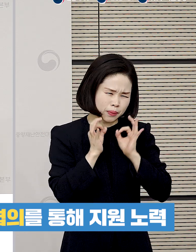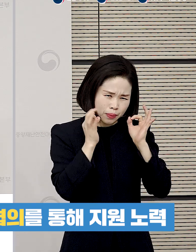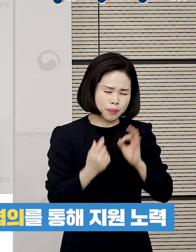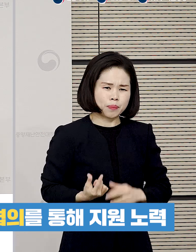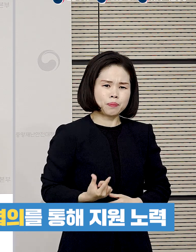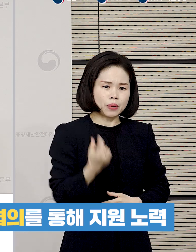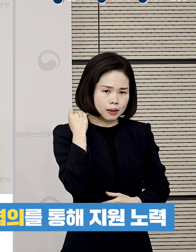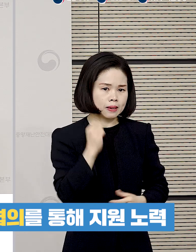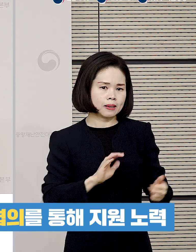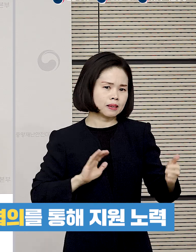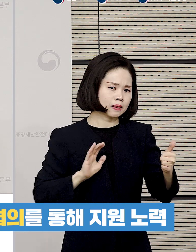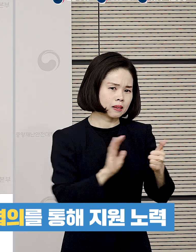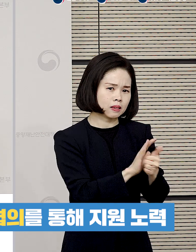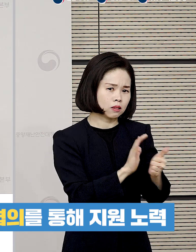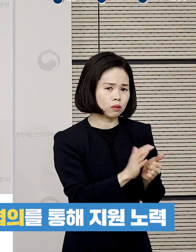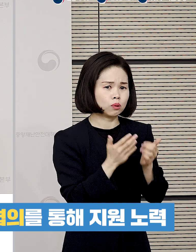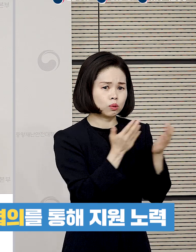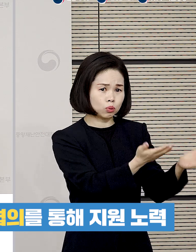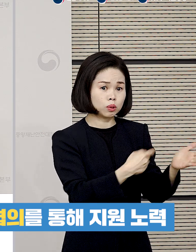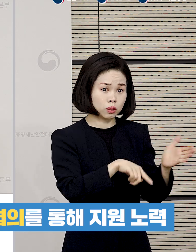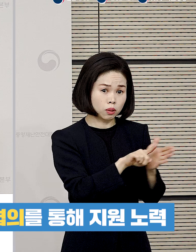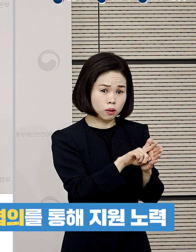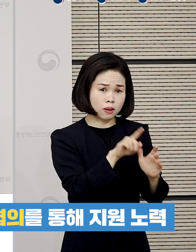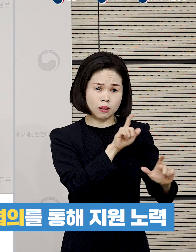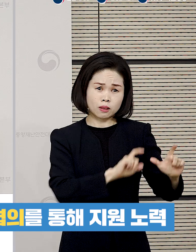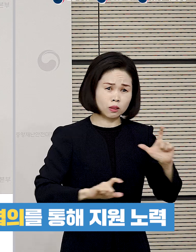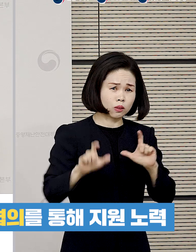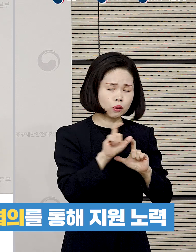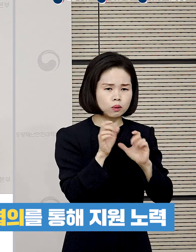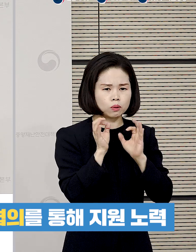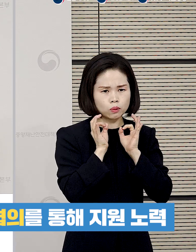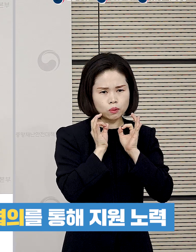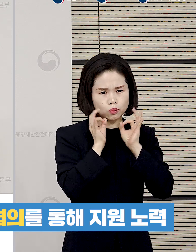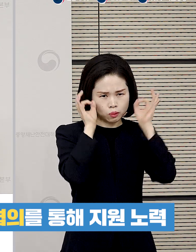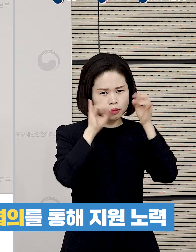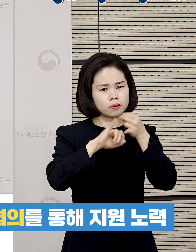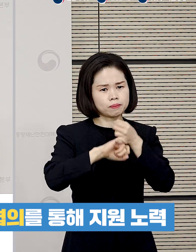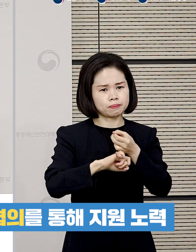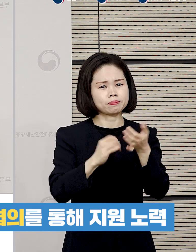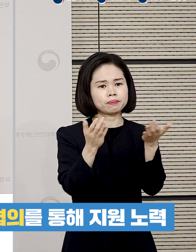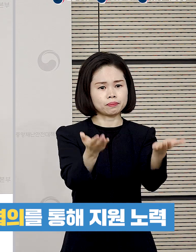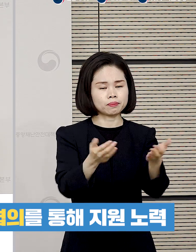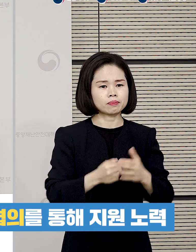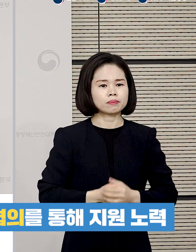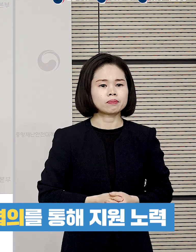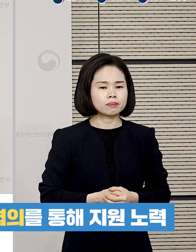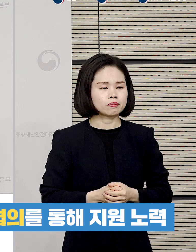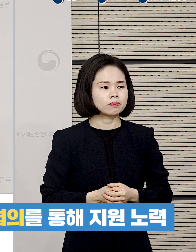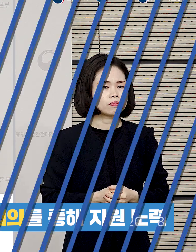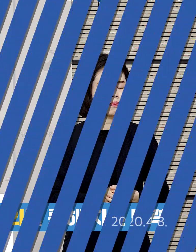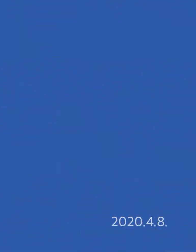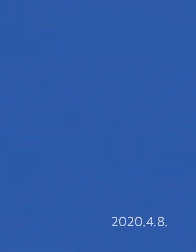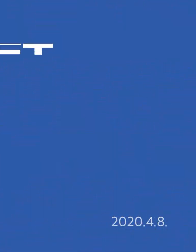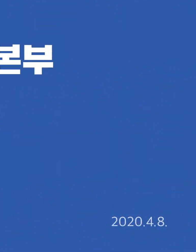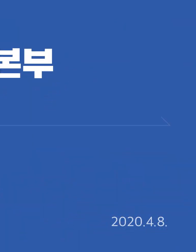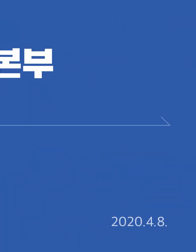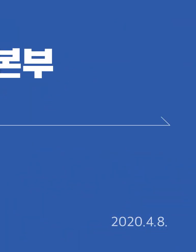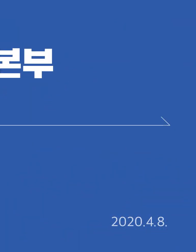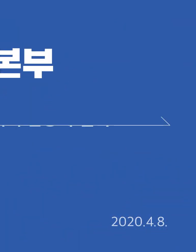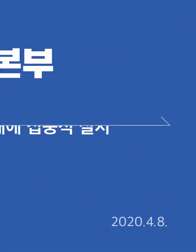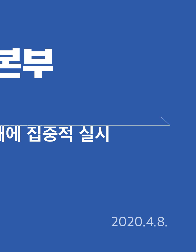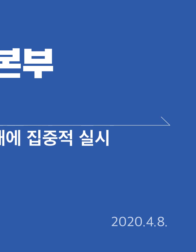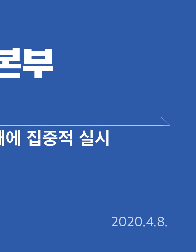통해서 최대한 신속하게 체감할 수 있는 지원을 할 수 있도록 저희들도 더 노력하겠습니다.